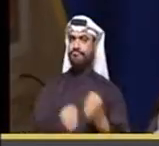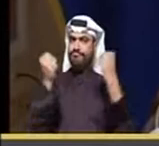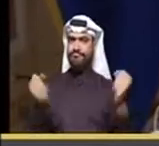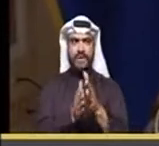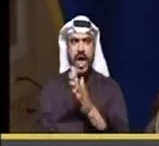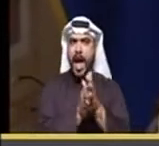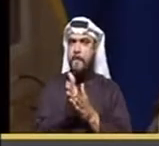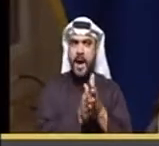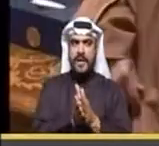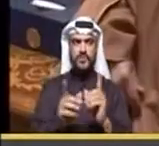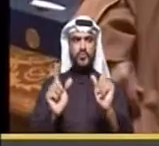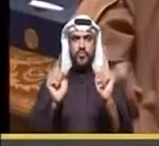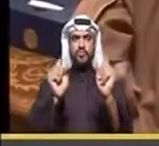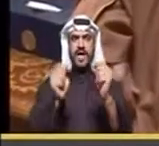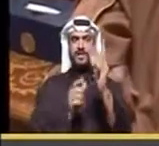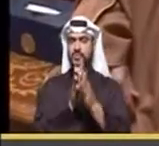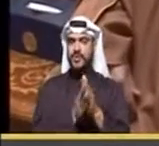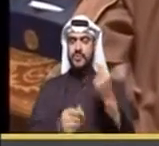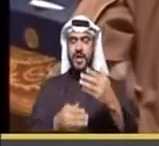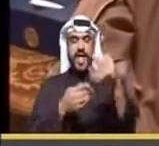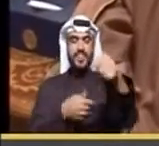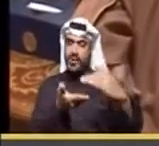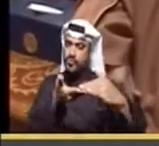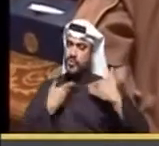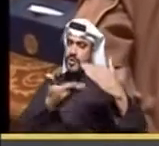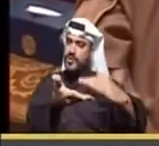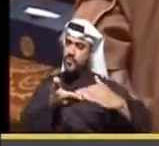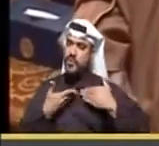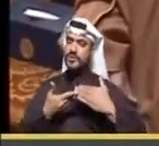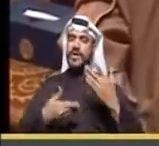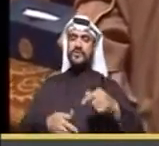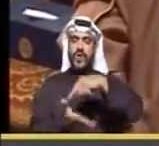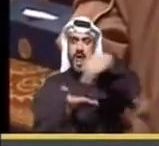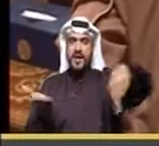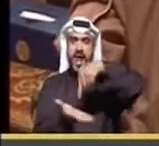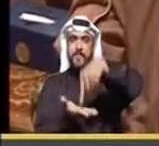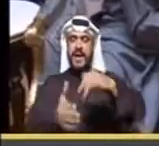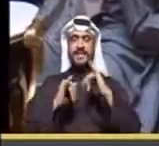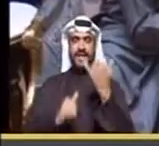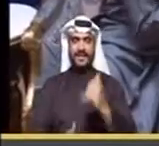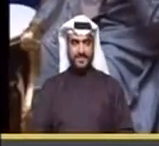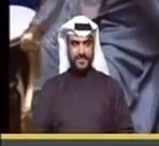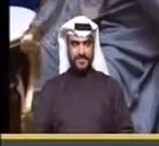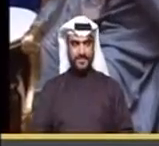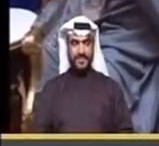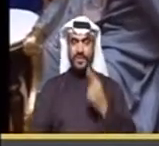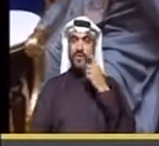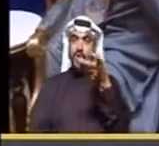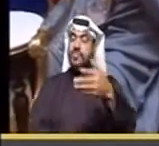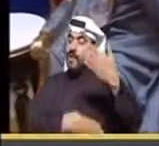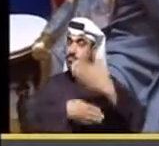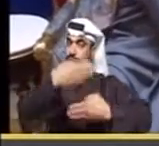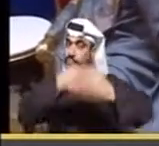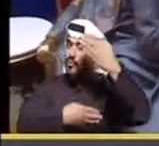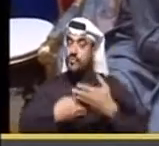واعتقد هذا ما تحقق طول العمر الا من خلال رعايتك ودعمك في المركز السابق. طول العمر هذا مكانك انت اللي بنيته